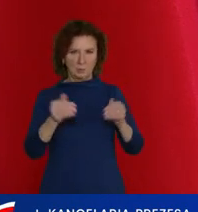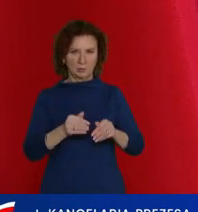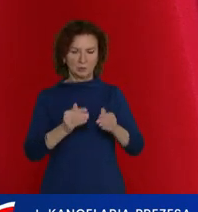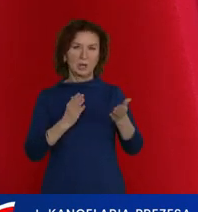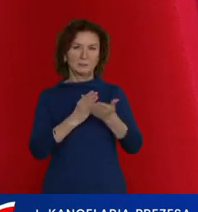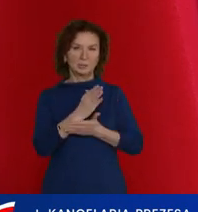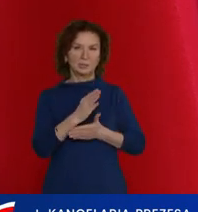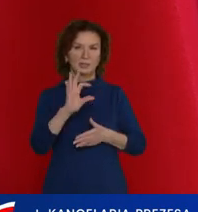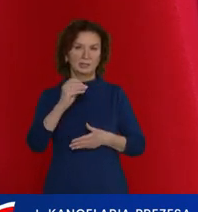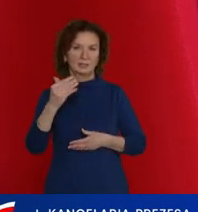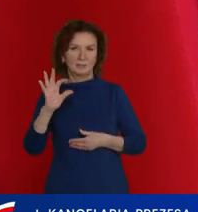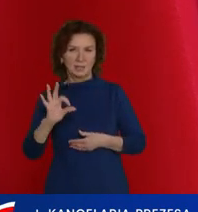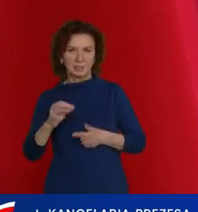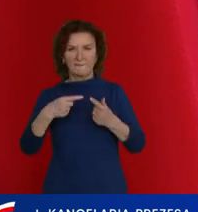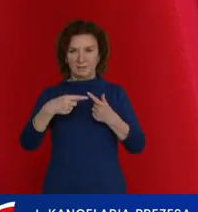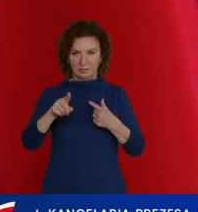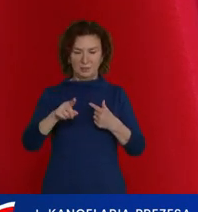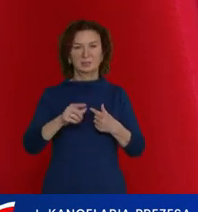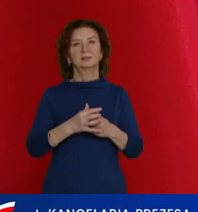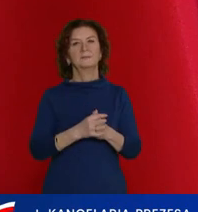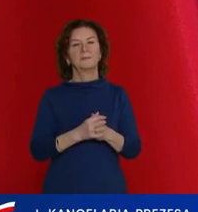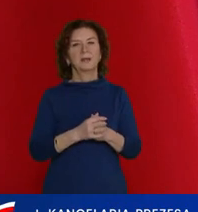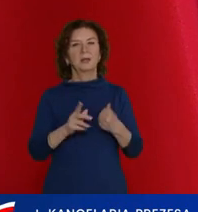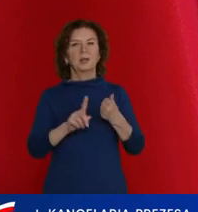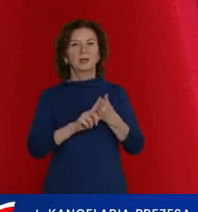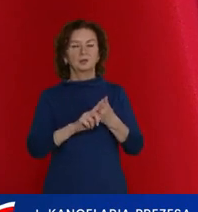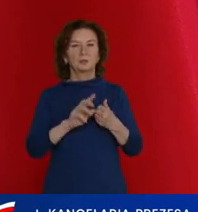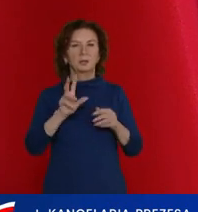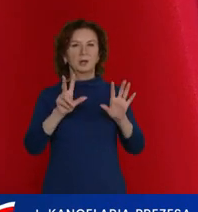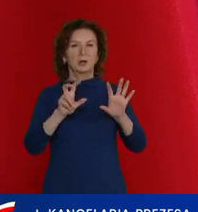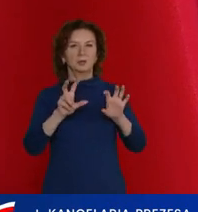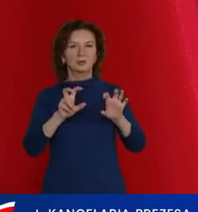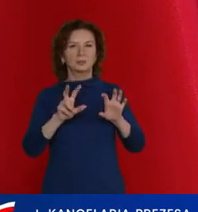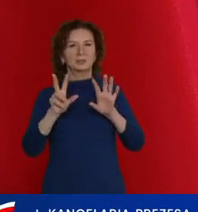poprzez system SMS-owy, poprzez wysłanie SMS-a na numer